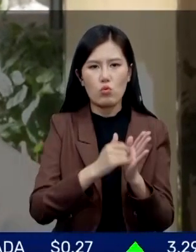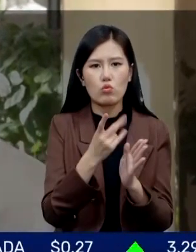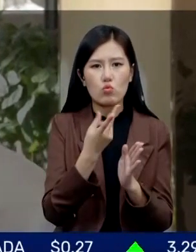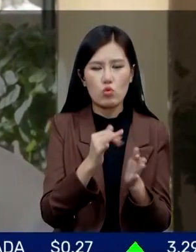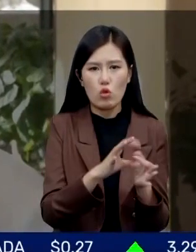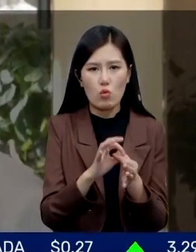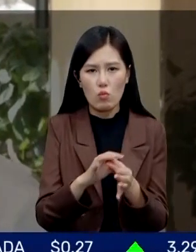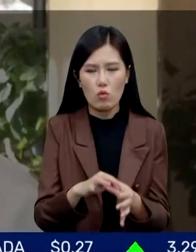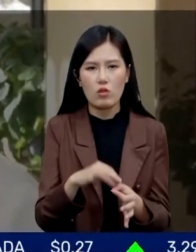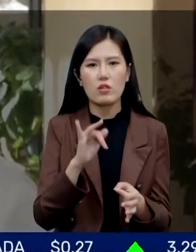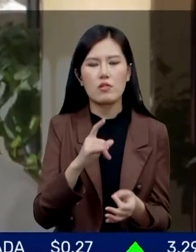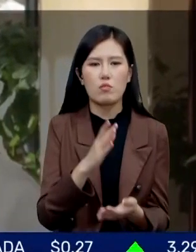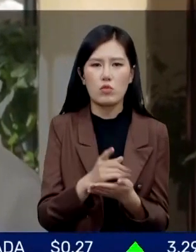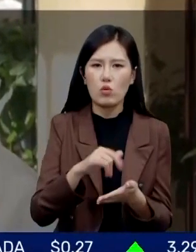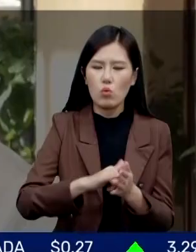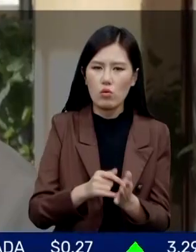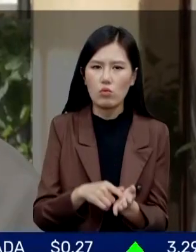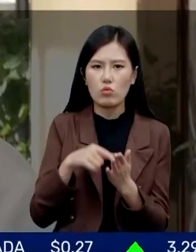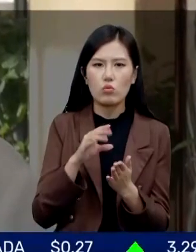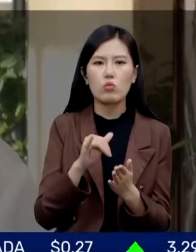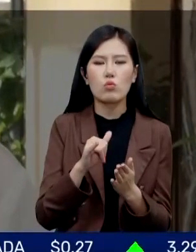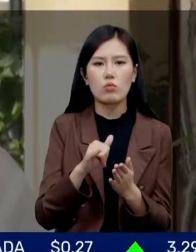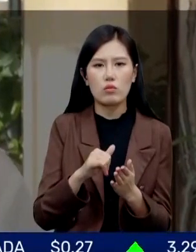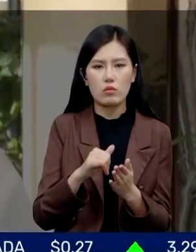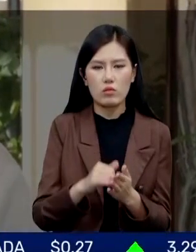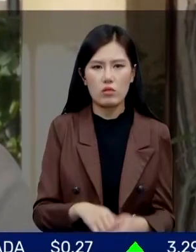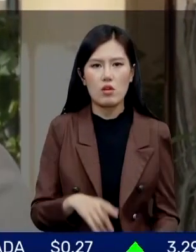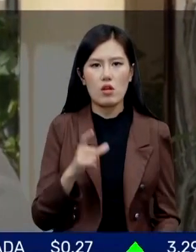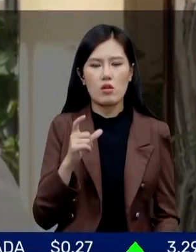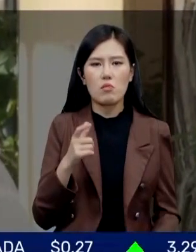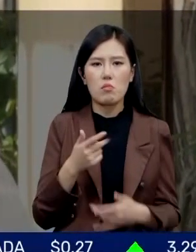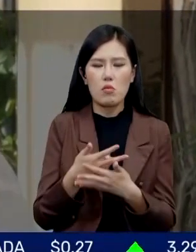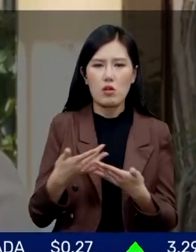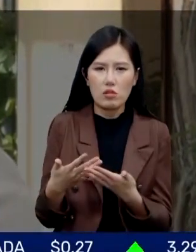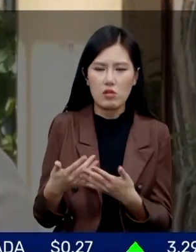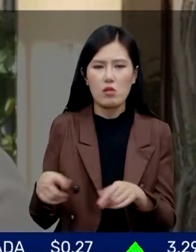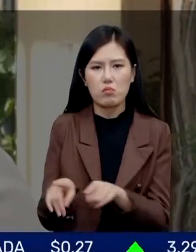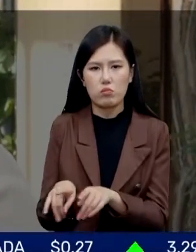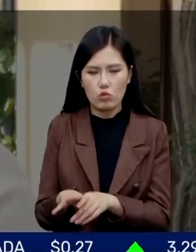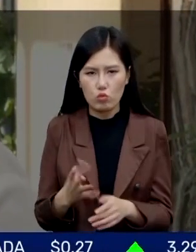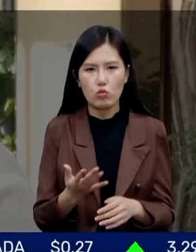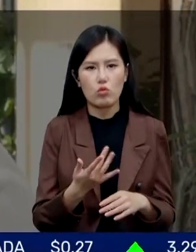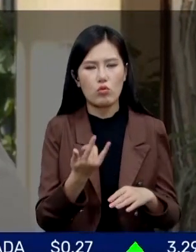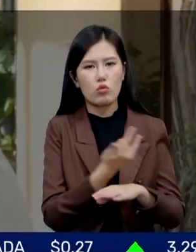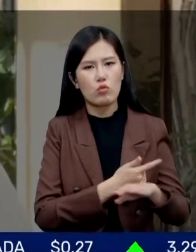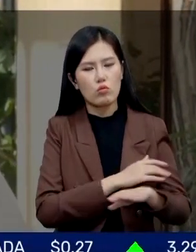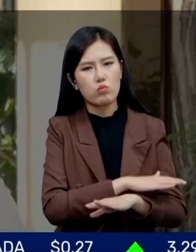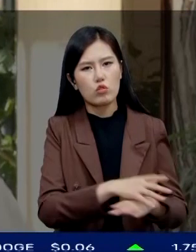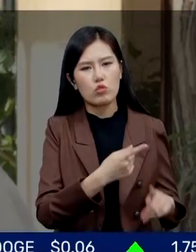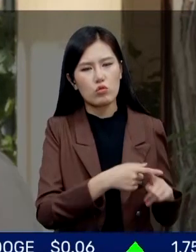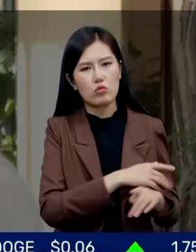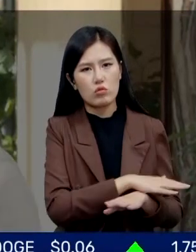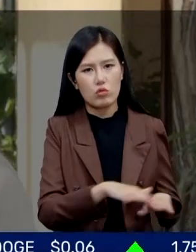бага оролцож байгаа. Энэ юу бэлтгэж байгаа вэ гэхээр ямар нэгэн эд зүйл тэр нутаг, говь нутгийг илүү дүрслэхэд тэр холбоог